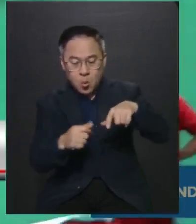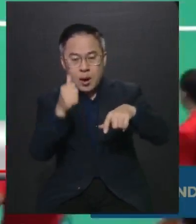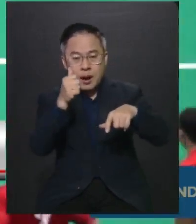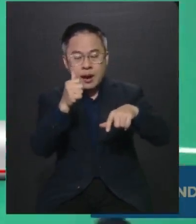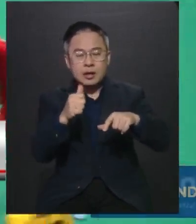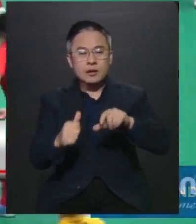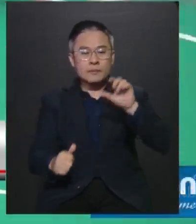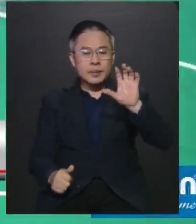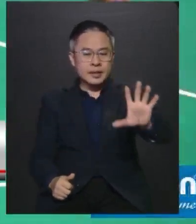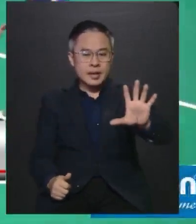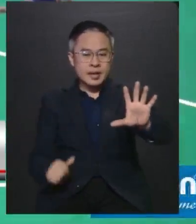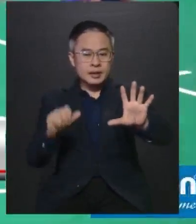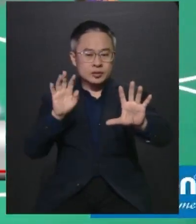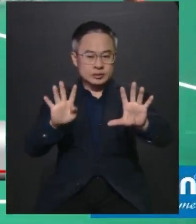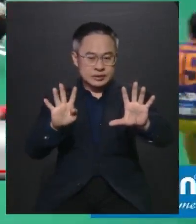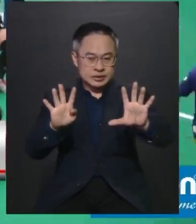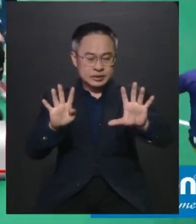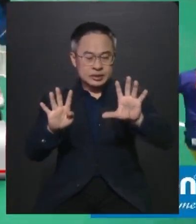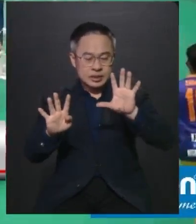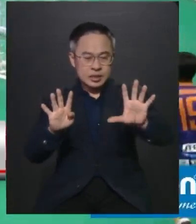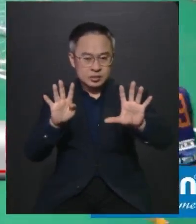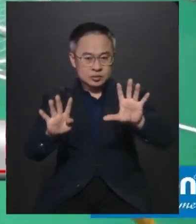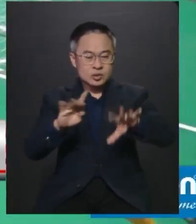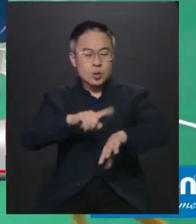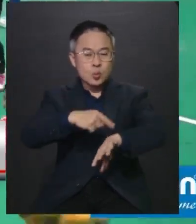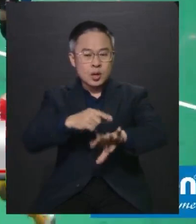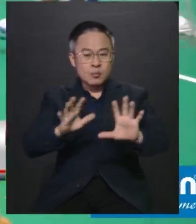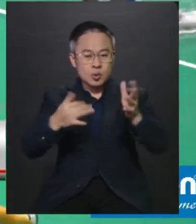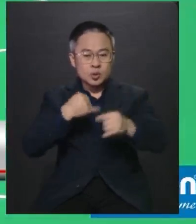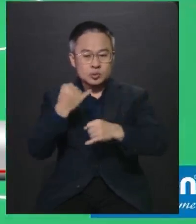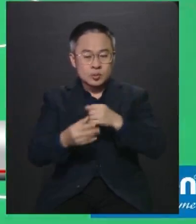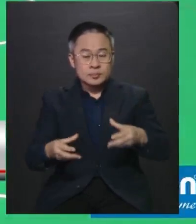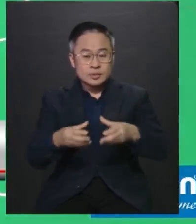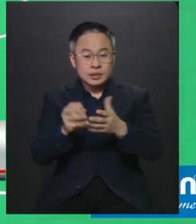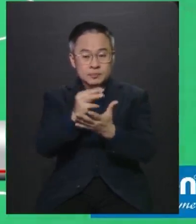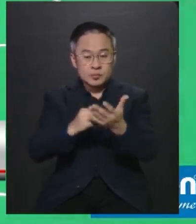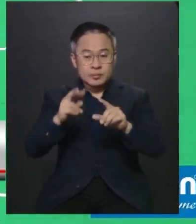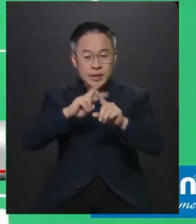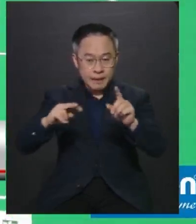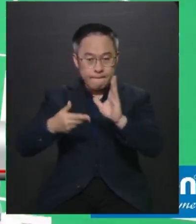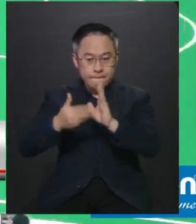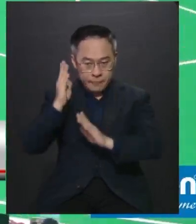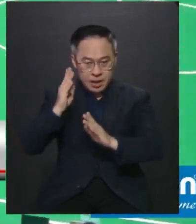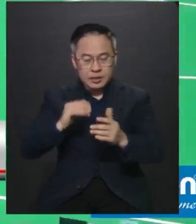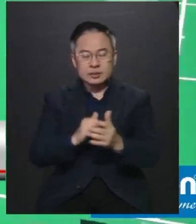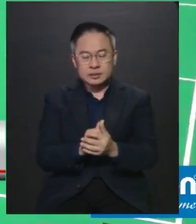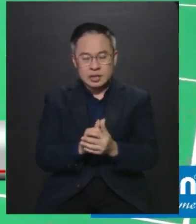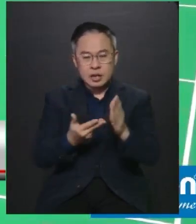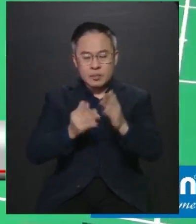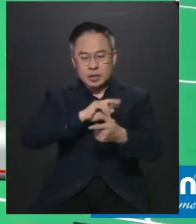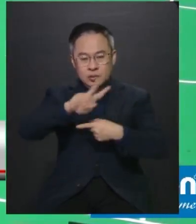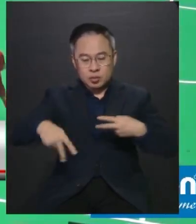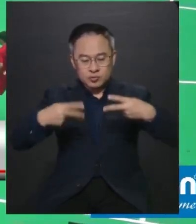พลิกแซง yfaศรีราชาไปสุดมัน 5ประตูต่อ 4นะครับทำให้เก็บ 3แต้มขึ้นรั้งจากฝูงของตาราง